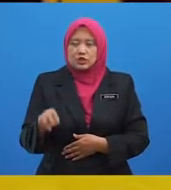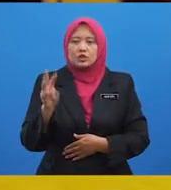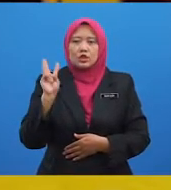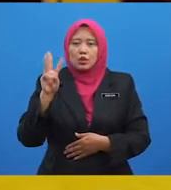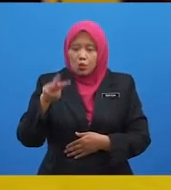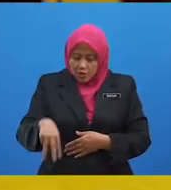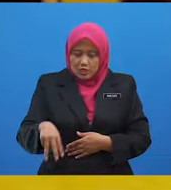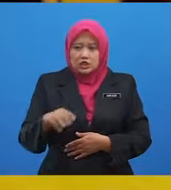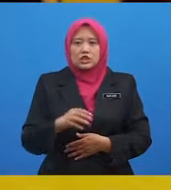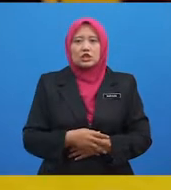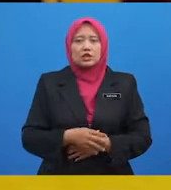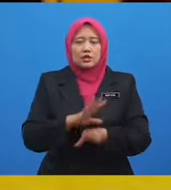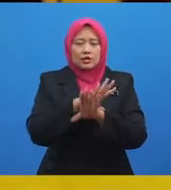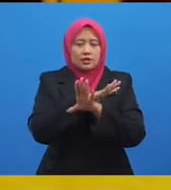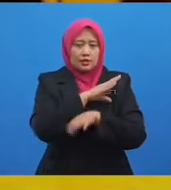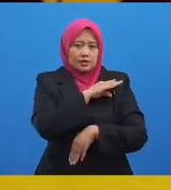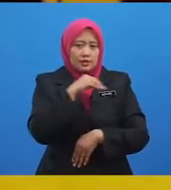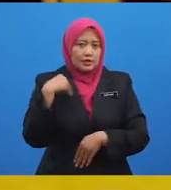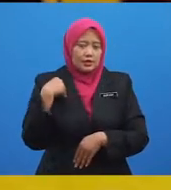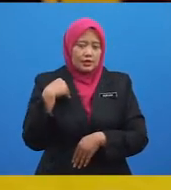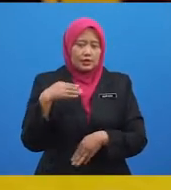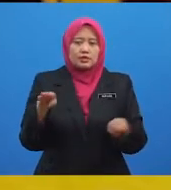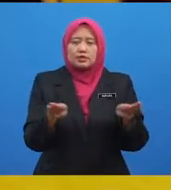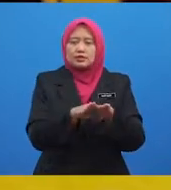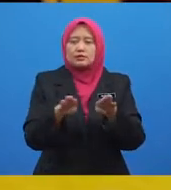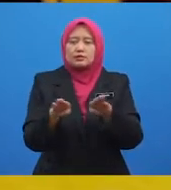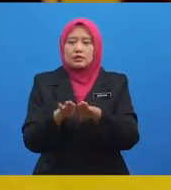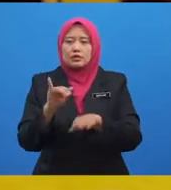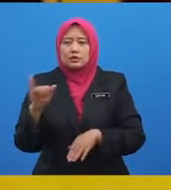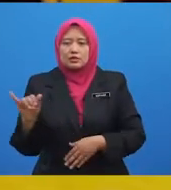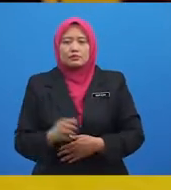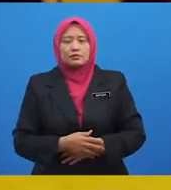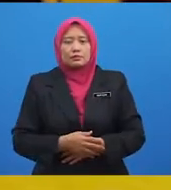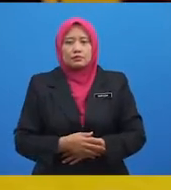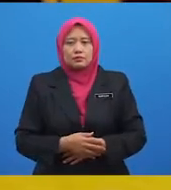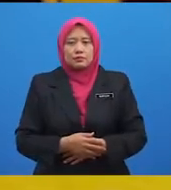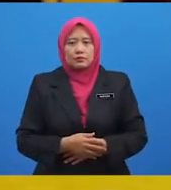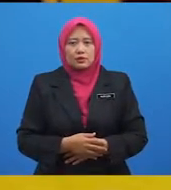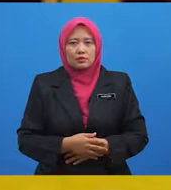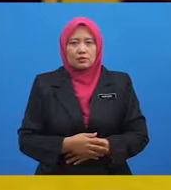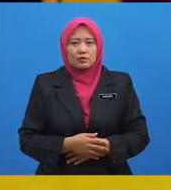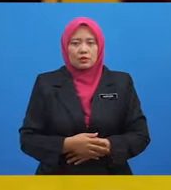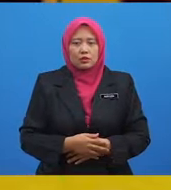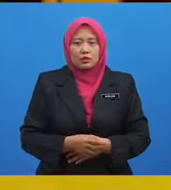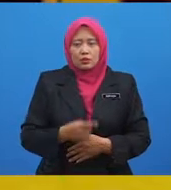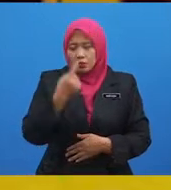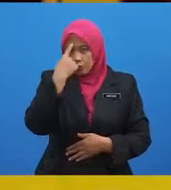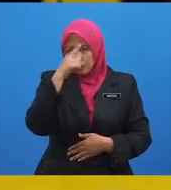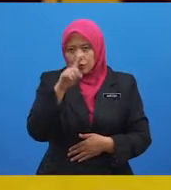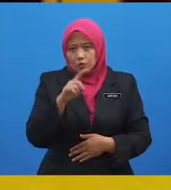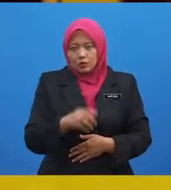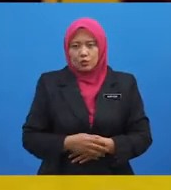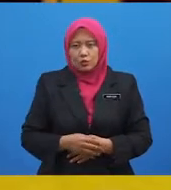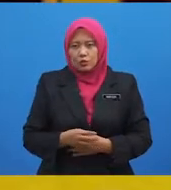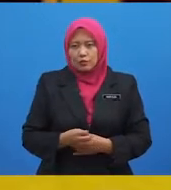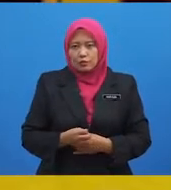dan sebagainya. Kata bantu ragam berperanan untuk menyatakan atau menerangkan